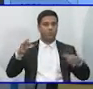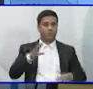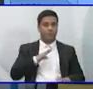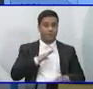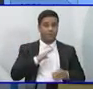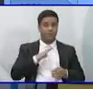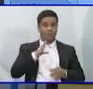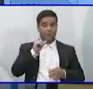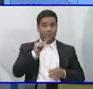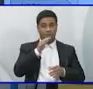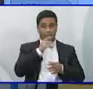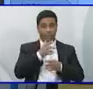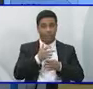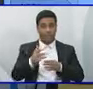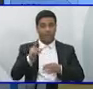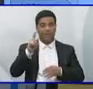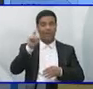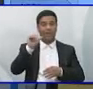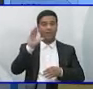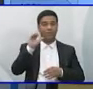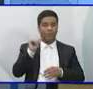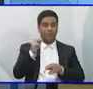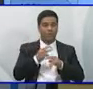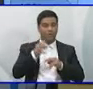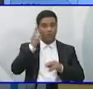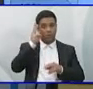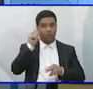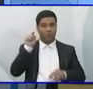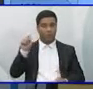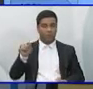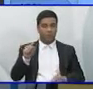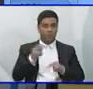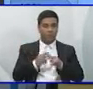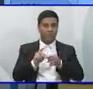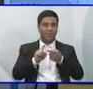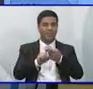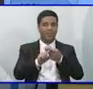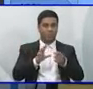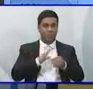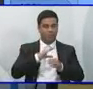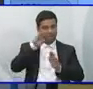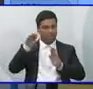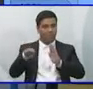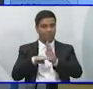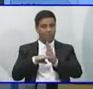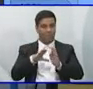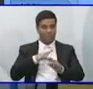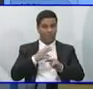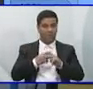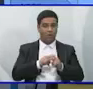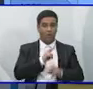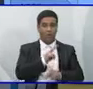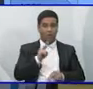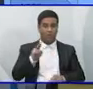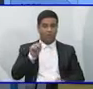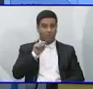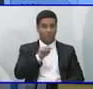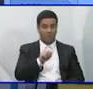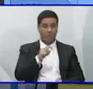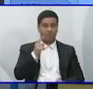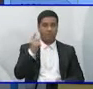Va natijada Xiva xonligi ta'sirida bo'lgan